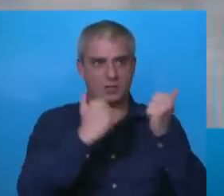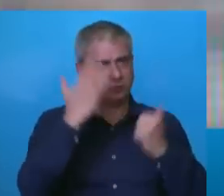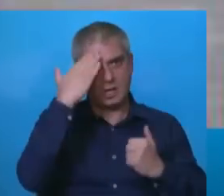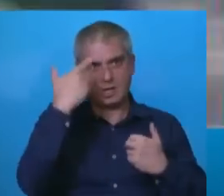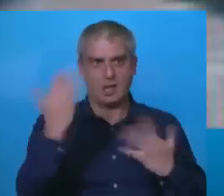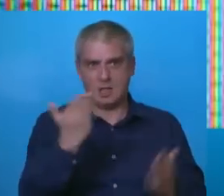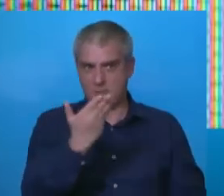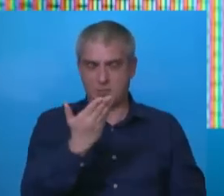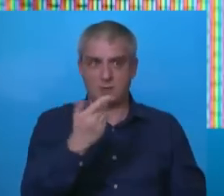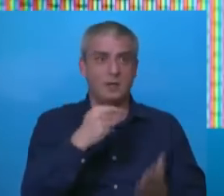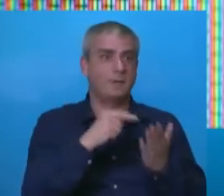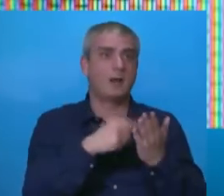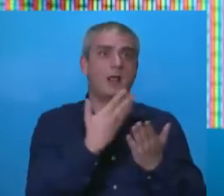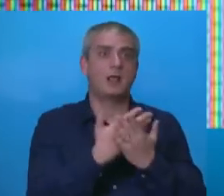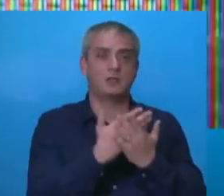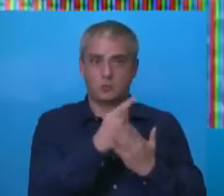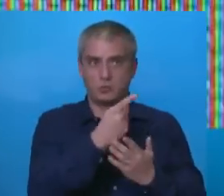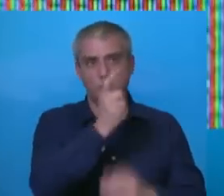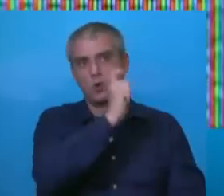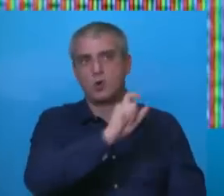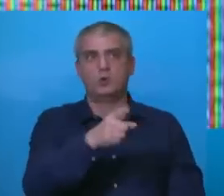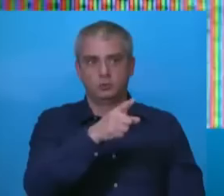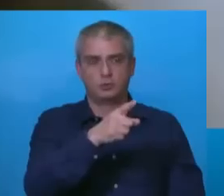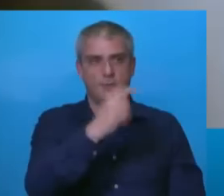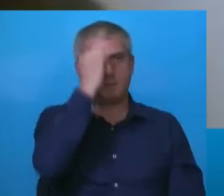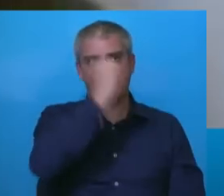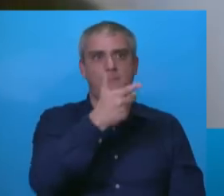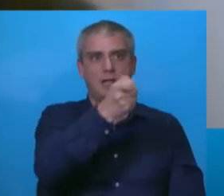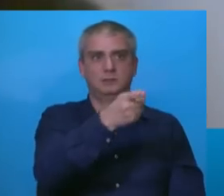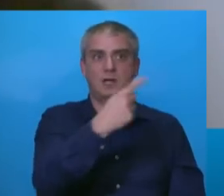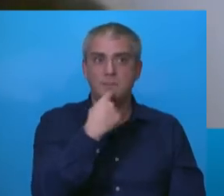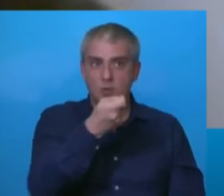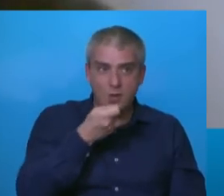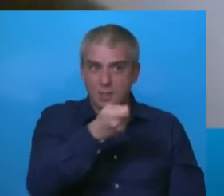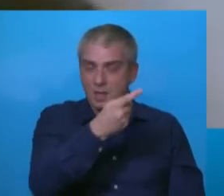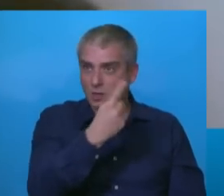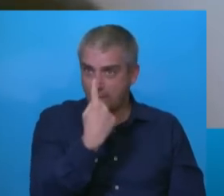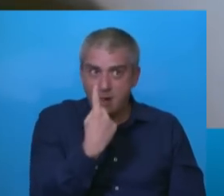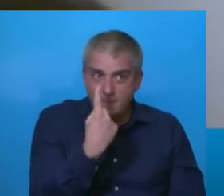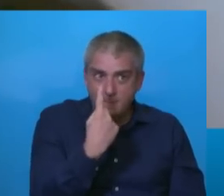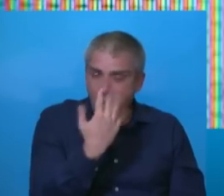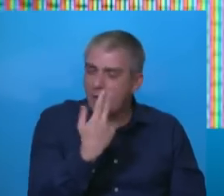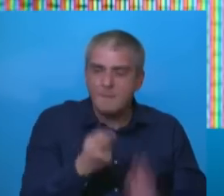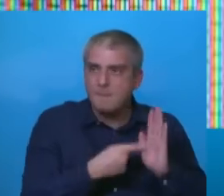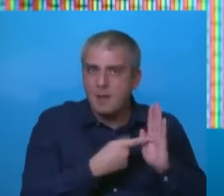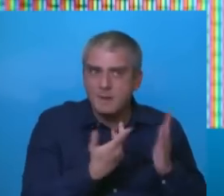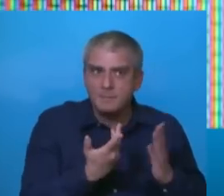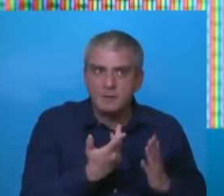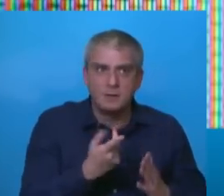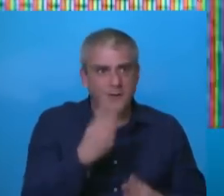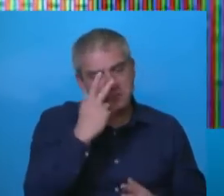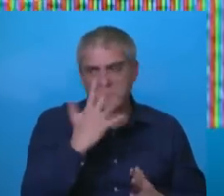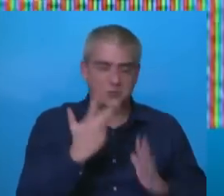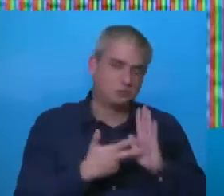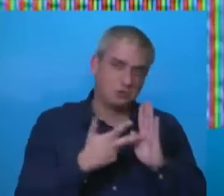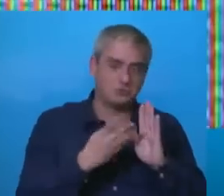הכרה. בעקבות עדויות פקודיו, הוא אשם המפקד ברציחתו. He said he stabbed him one time, multiple times. It was probably two